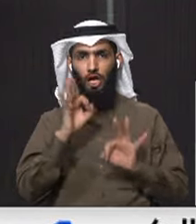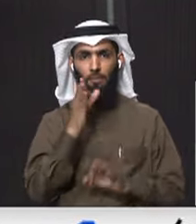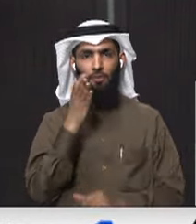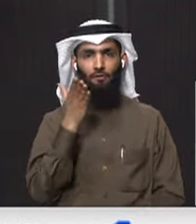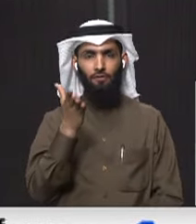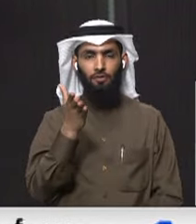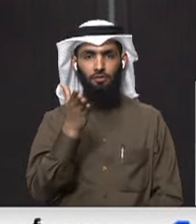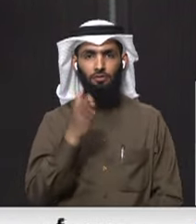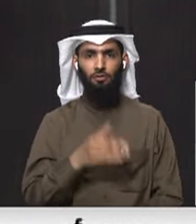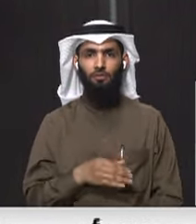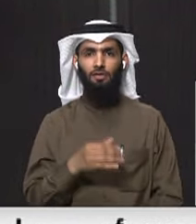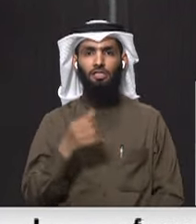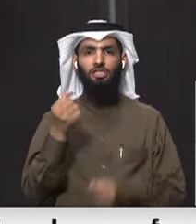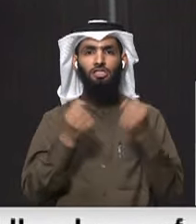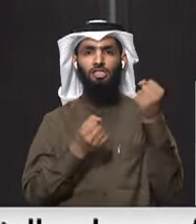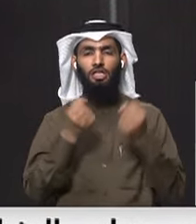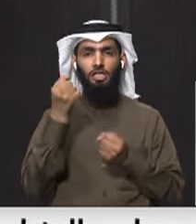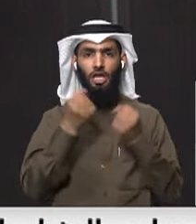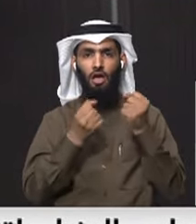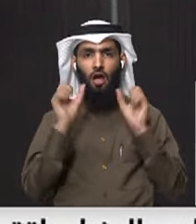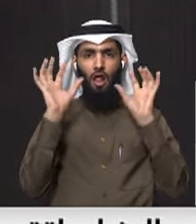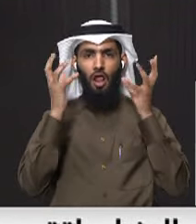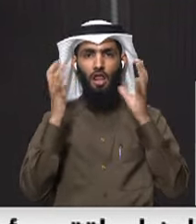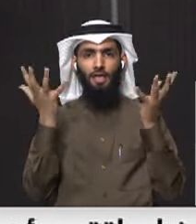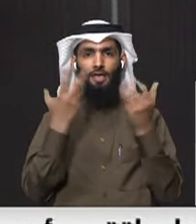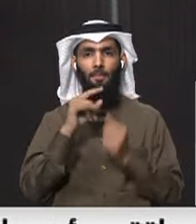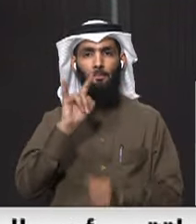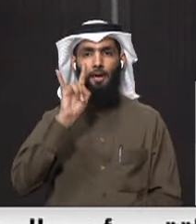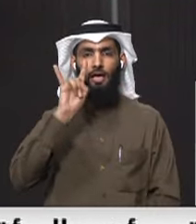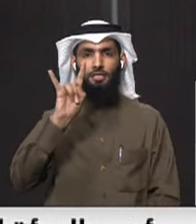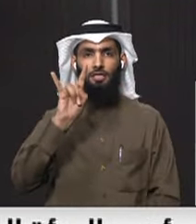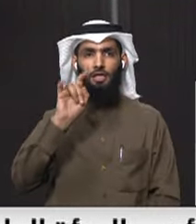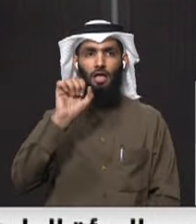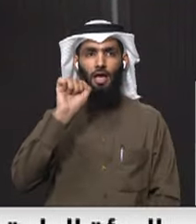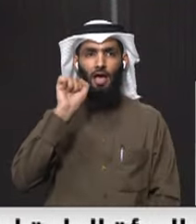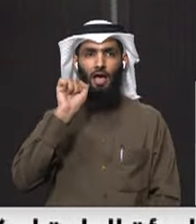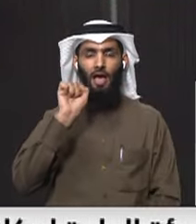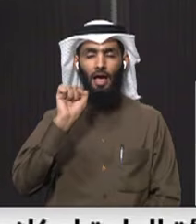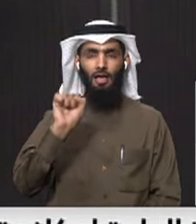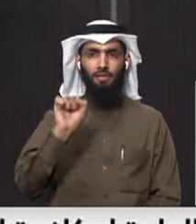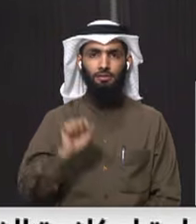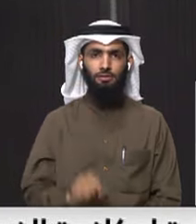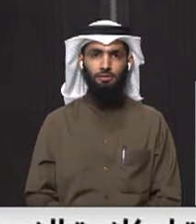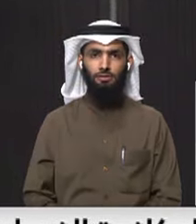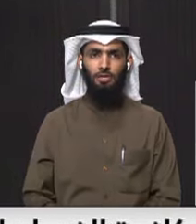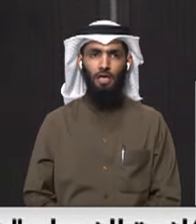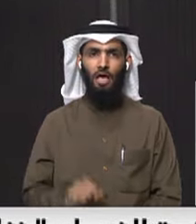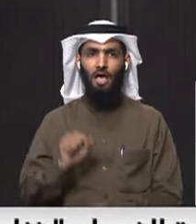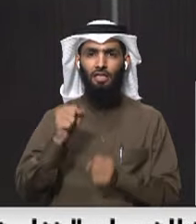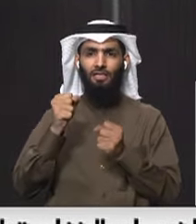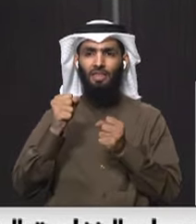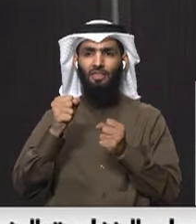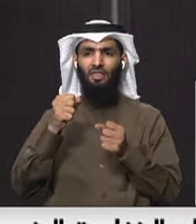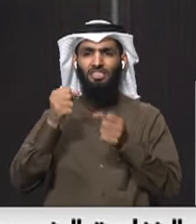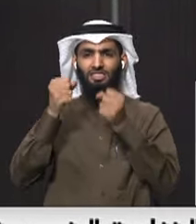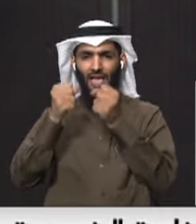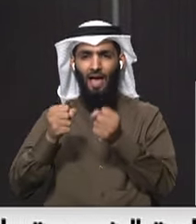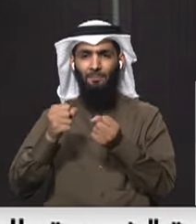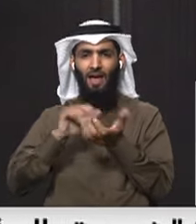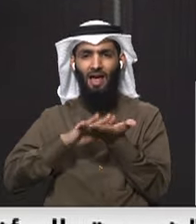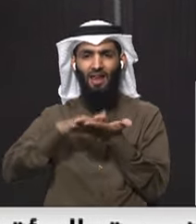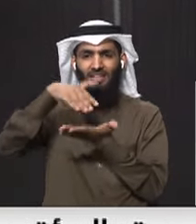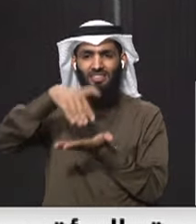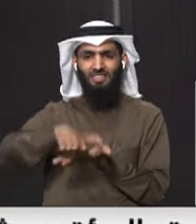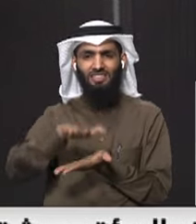عشر اسعافات راح تكون للمناطق الوعره حسب تصميمها و ممكن انها